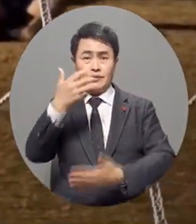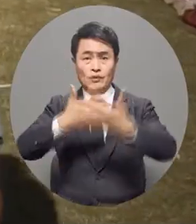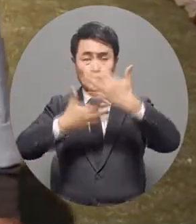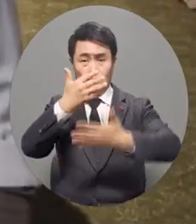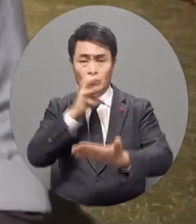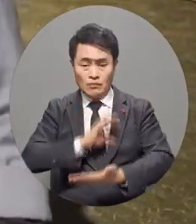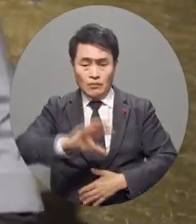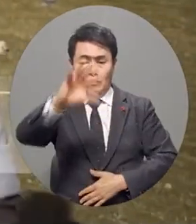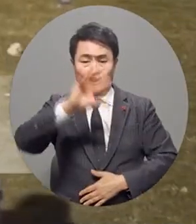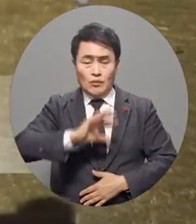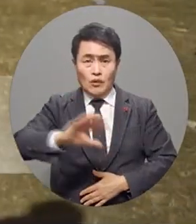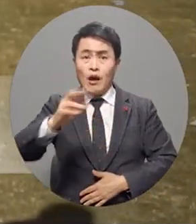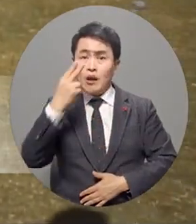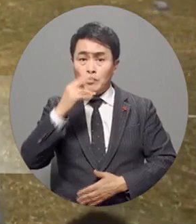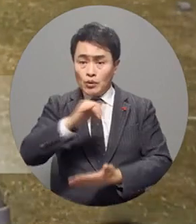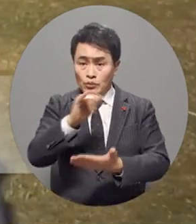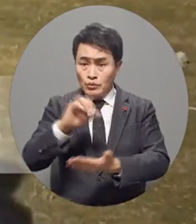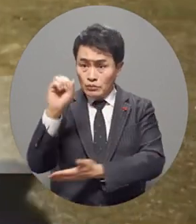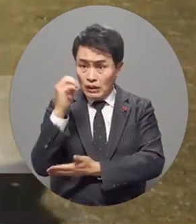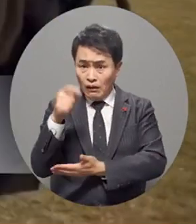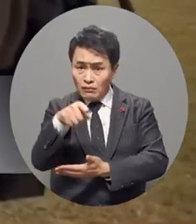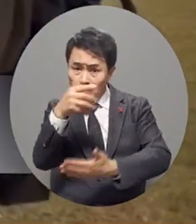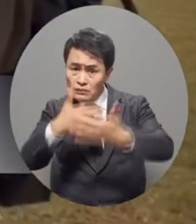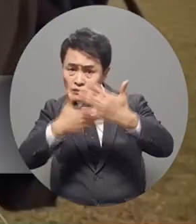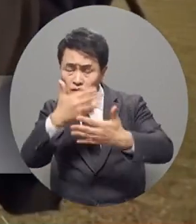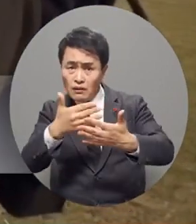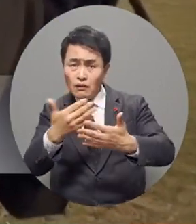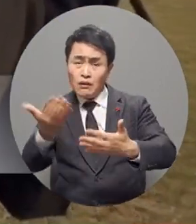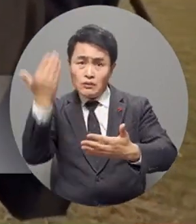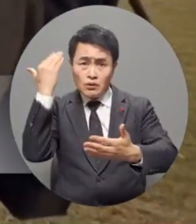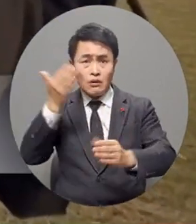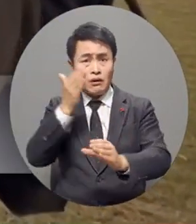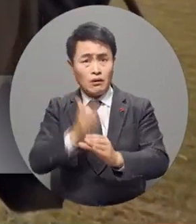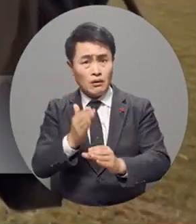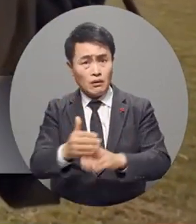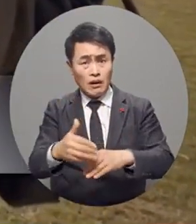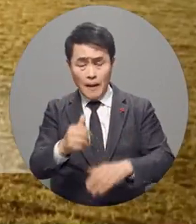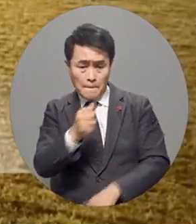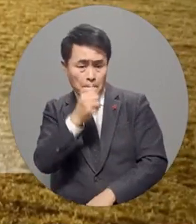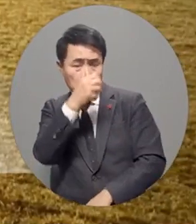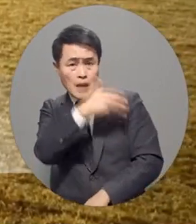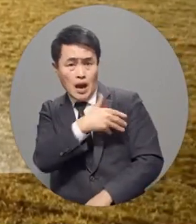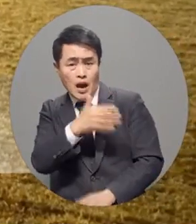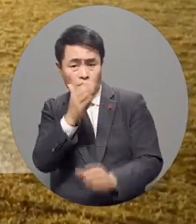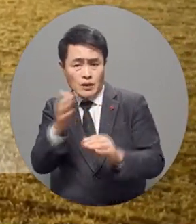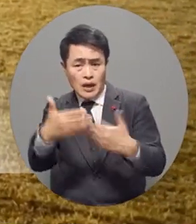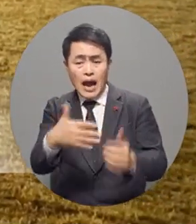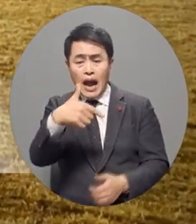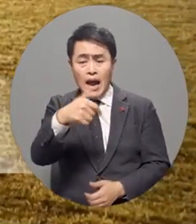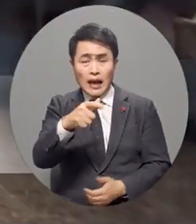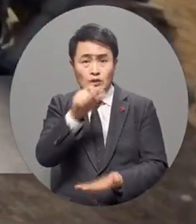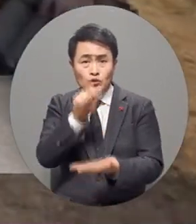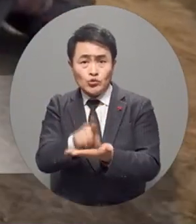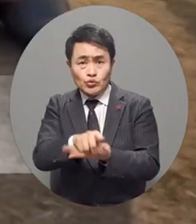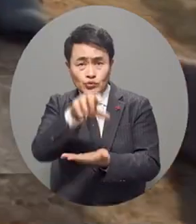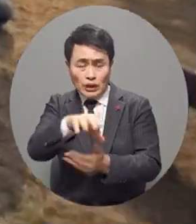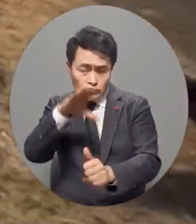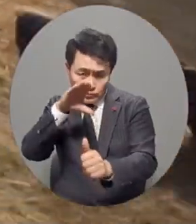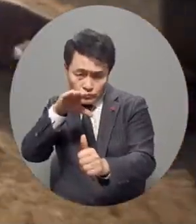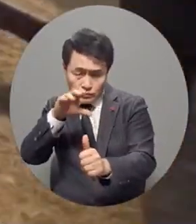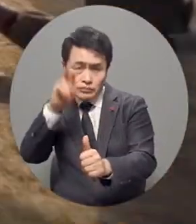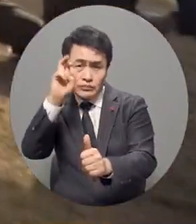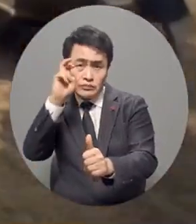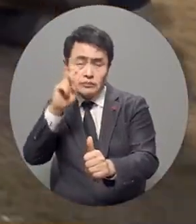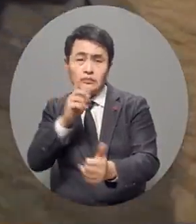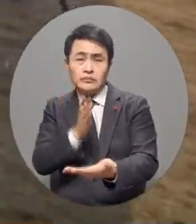영상인데 미국 뉴욕타임스 등은 해당 영상이 지난달 중순 팔레스타인 북부 가자시티의 축구장에서 촬영된 것으로